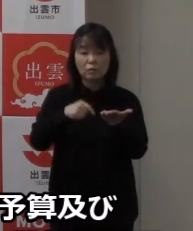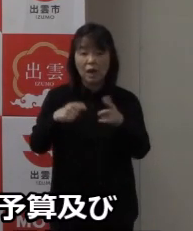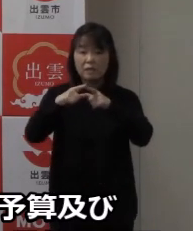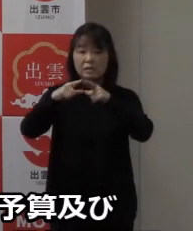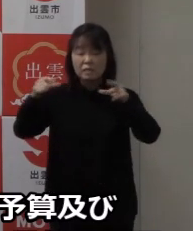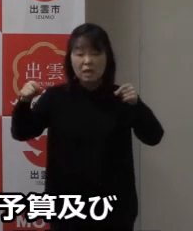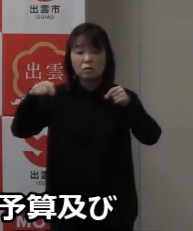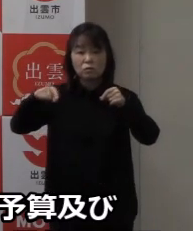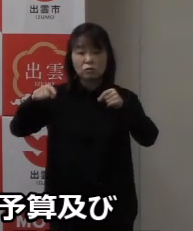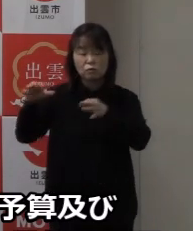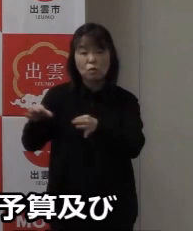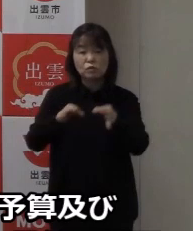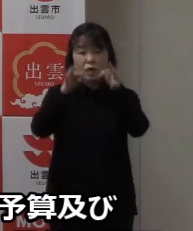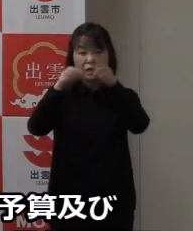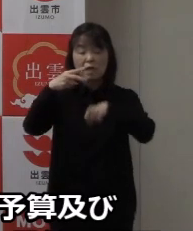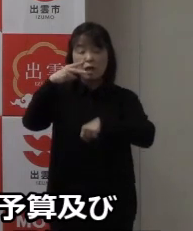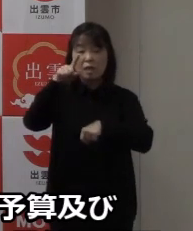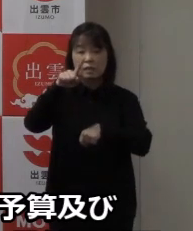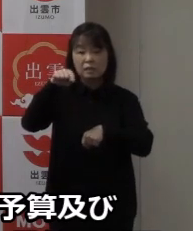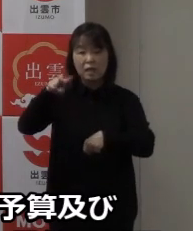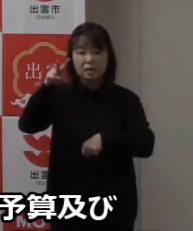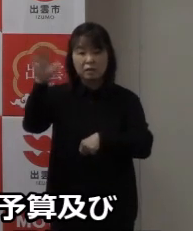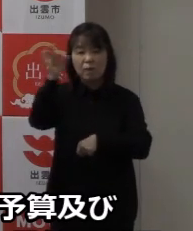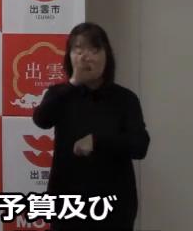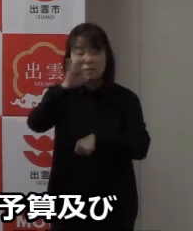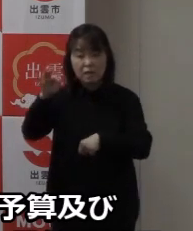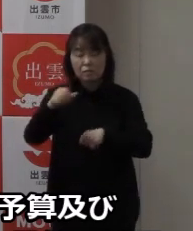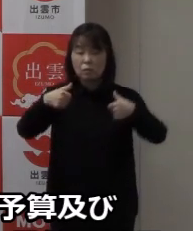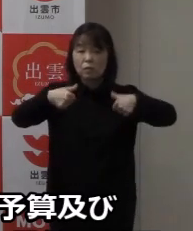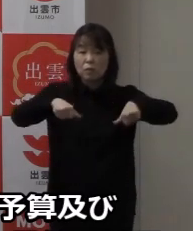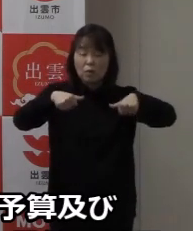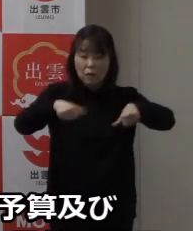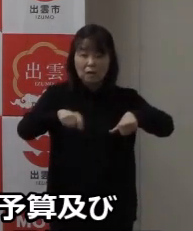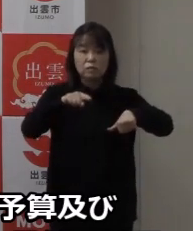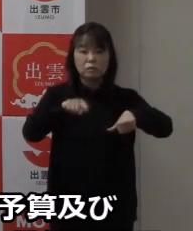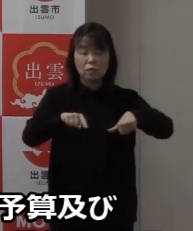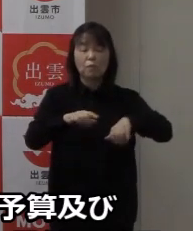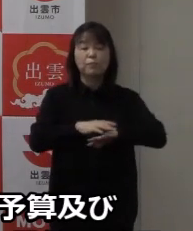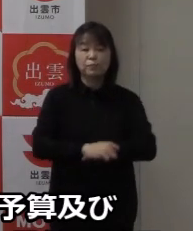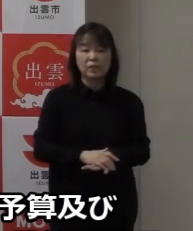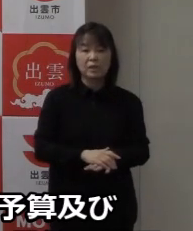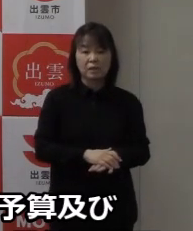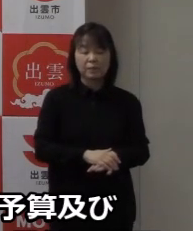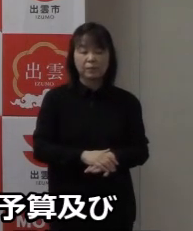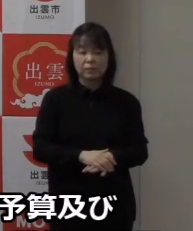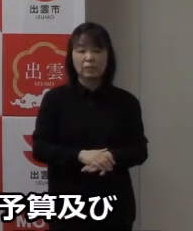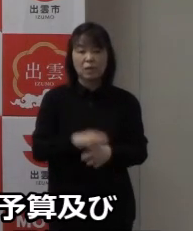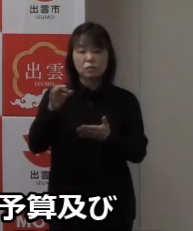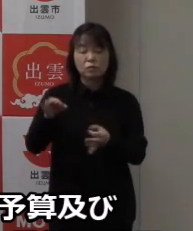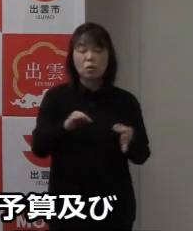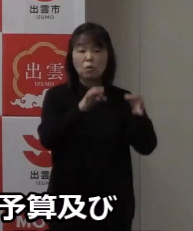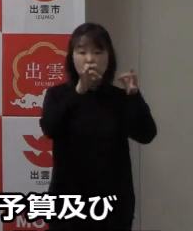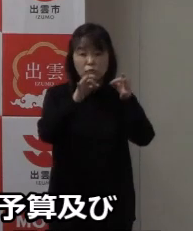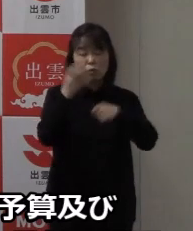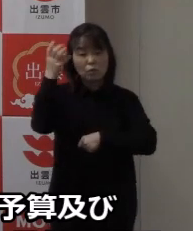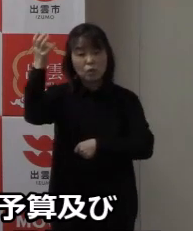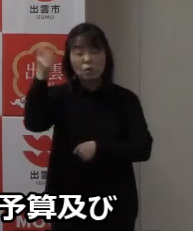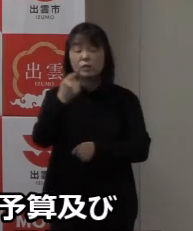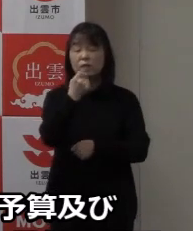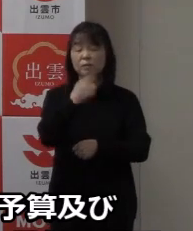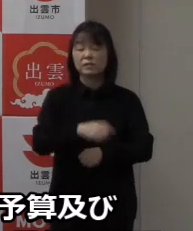率 0.2% と同程度の 1.2 億円 0.3% の増収を見込んでいるところで、あります